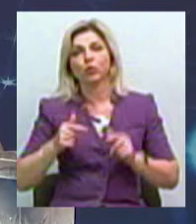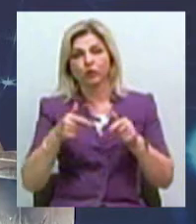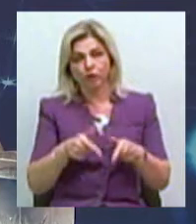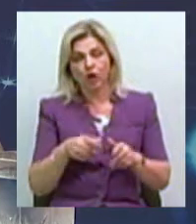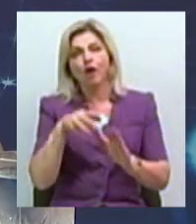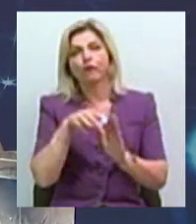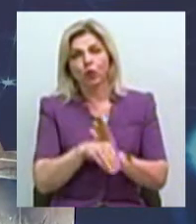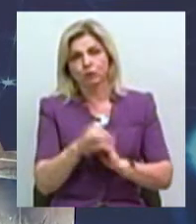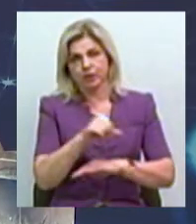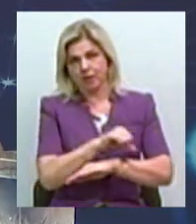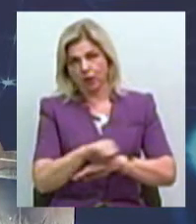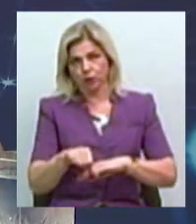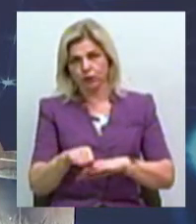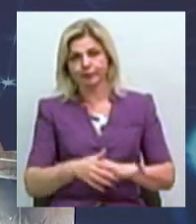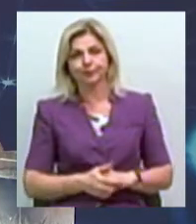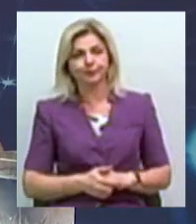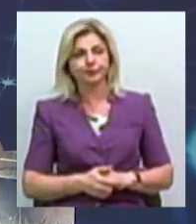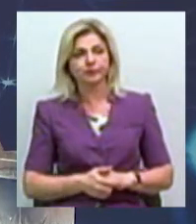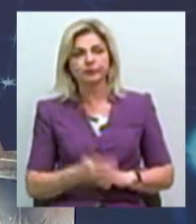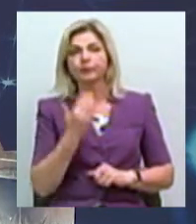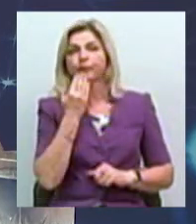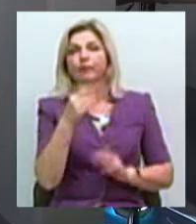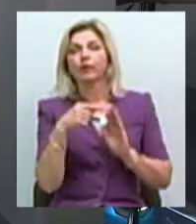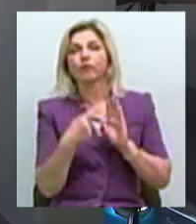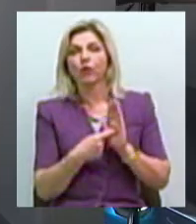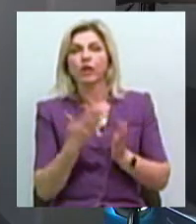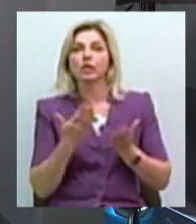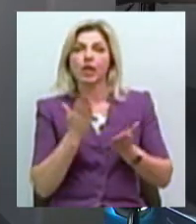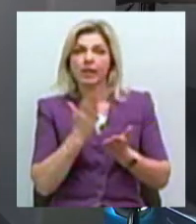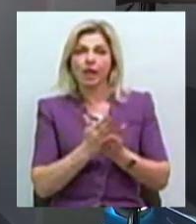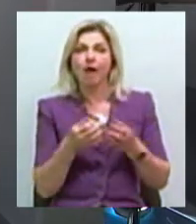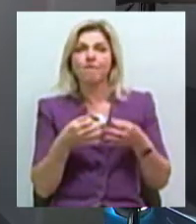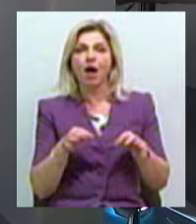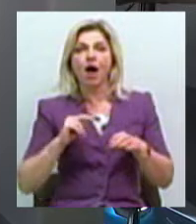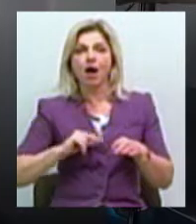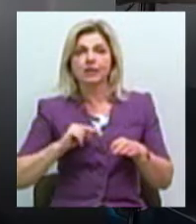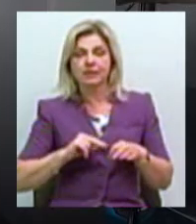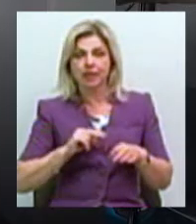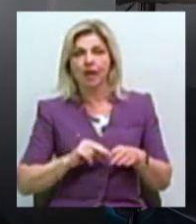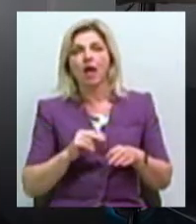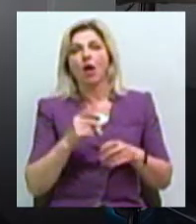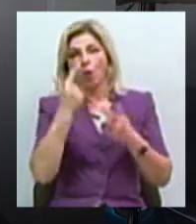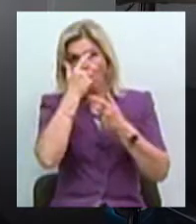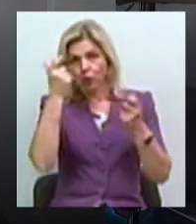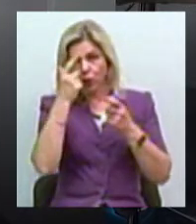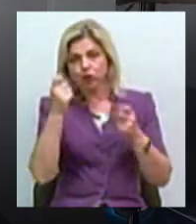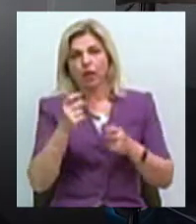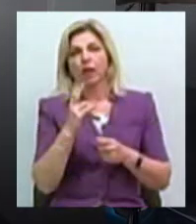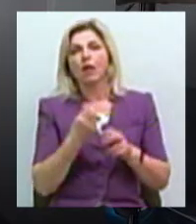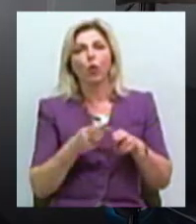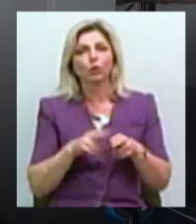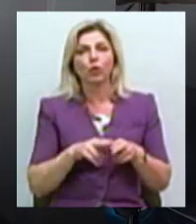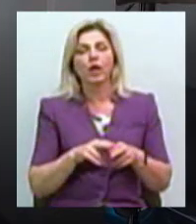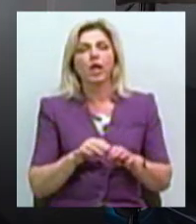кордон. А скажіть, будь ласка, чи є вакансії, які пропонуються в оголошеннях, і на котрі ніколи не можна